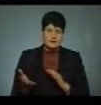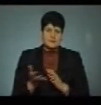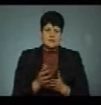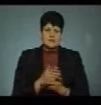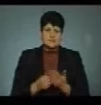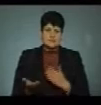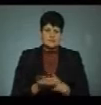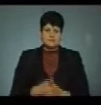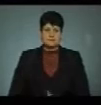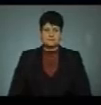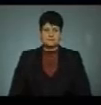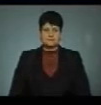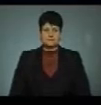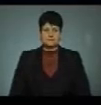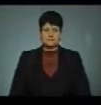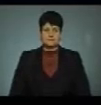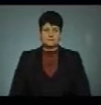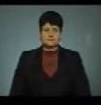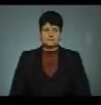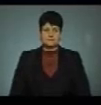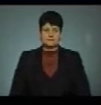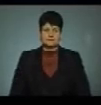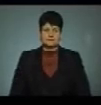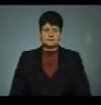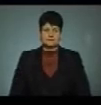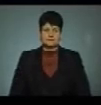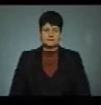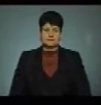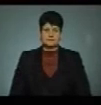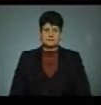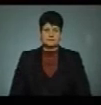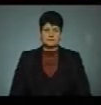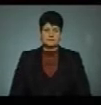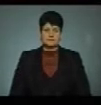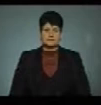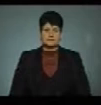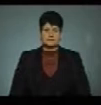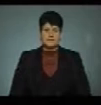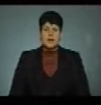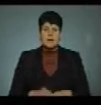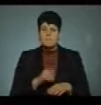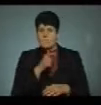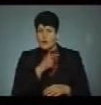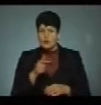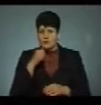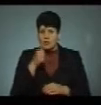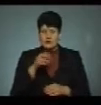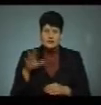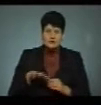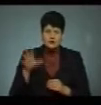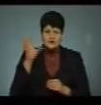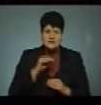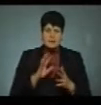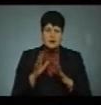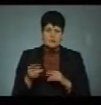Любов Гадомська, Володимир Заболотний, новини на Суспільному, Тернопіль. Протягом року на території усіх парків